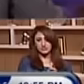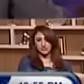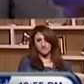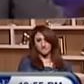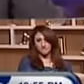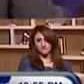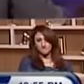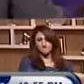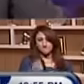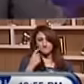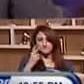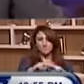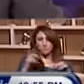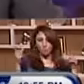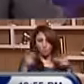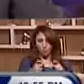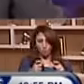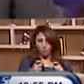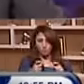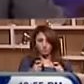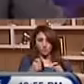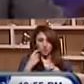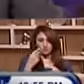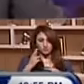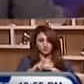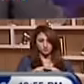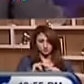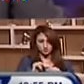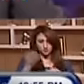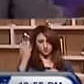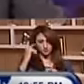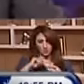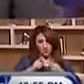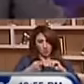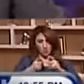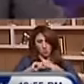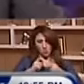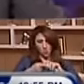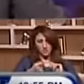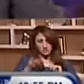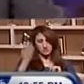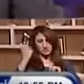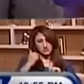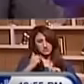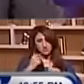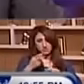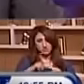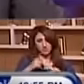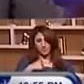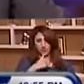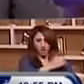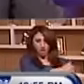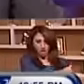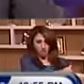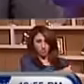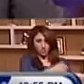حصل مؤتمر في لاطلاق مؤسسه اسمها مؤسسه رمال، عضو انا عضو مجلس امناء